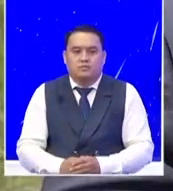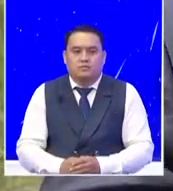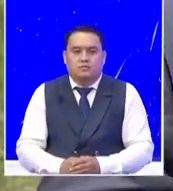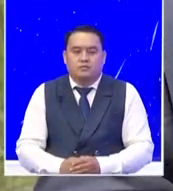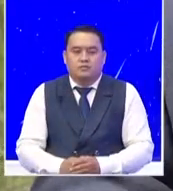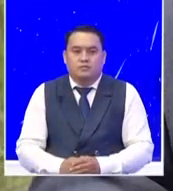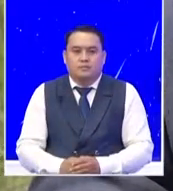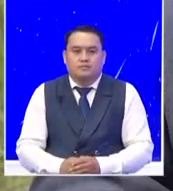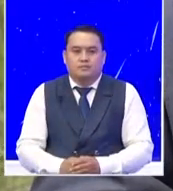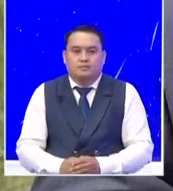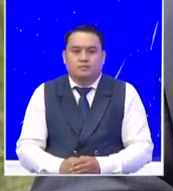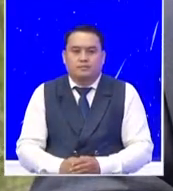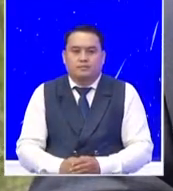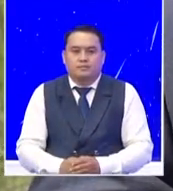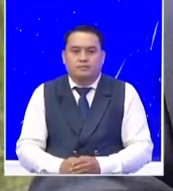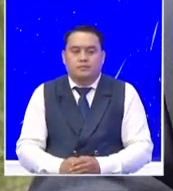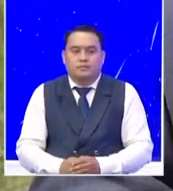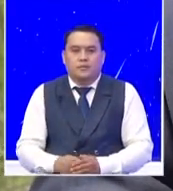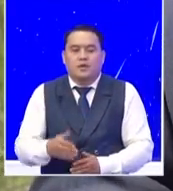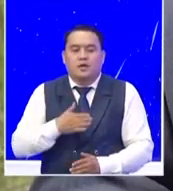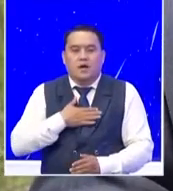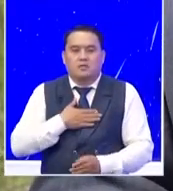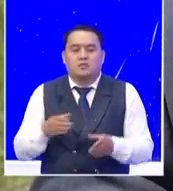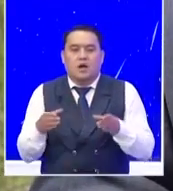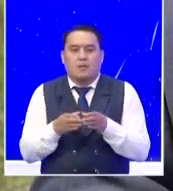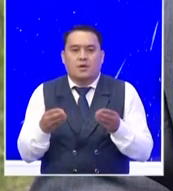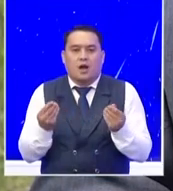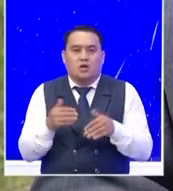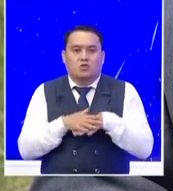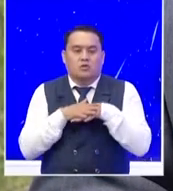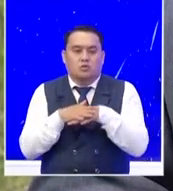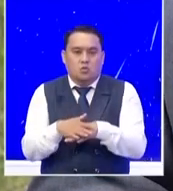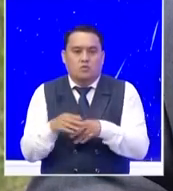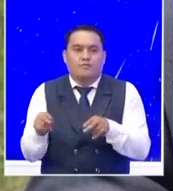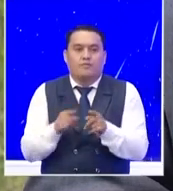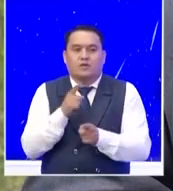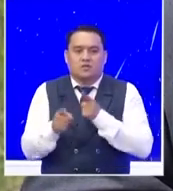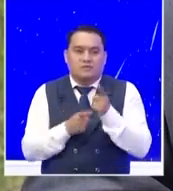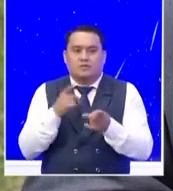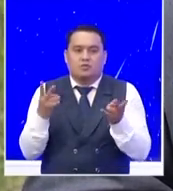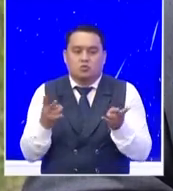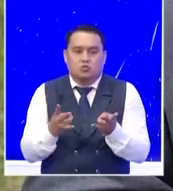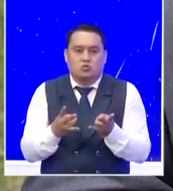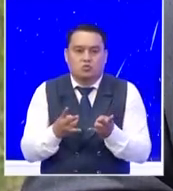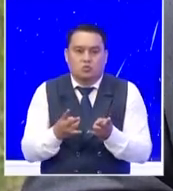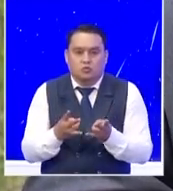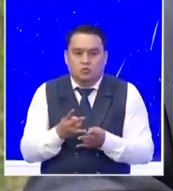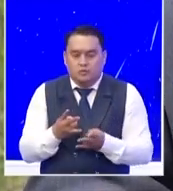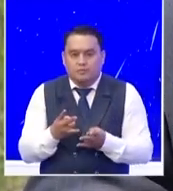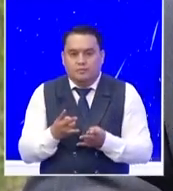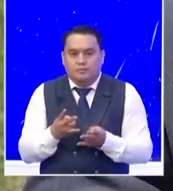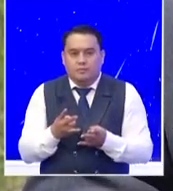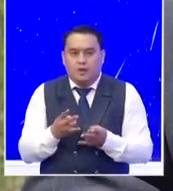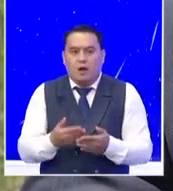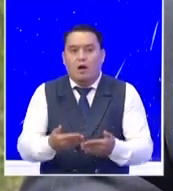Қауіпсіздік қамтамасыз үшін біз қазіргі кезде Қазавтодорға тиісті қаражатты бөліп, мына жолдың қалпына келтіруіміз керек деп жатыр. Енді алдын